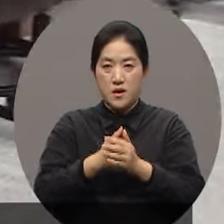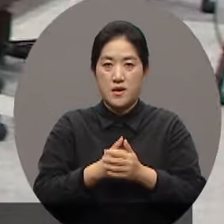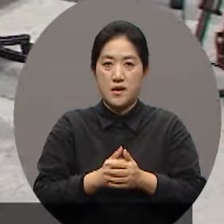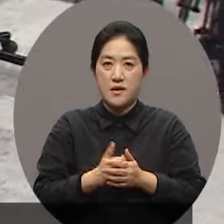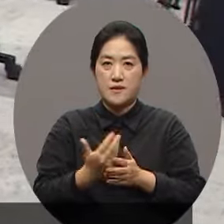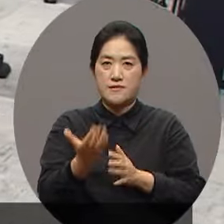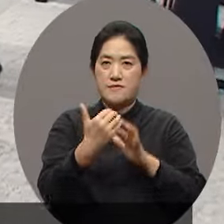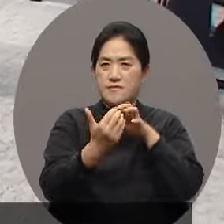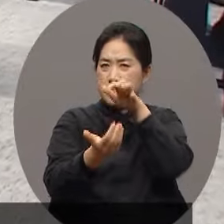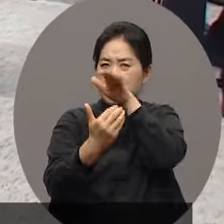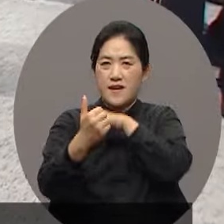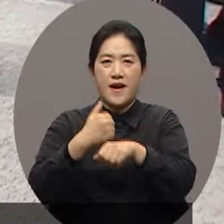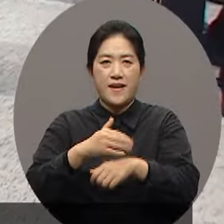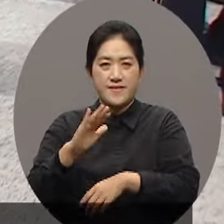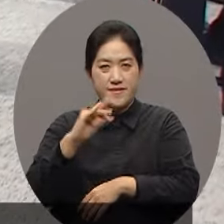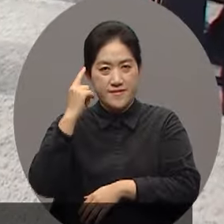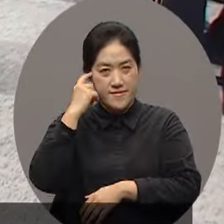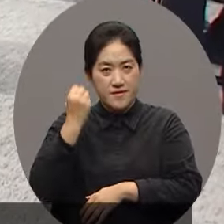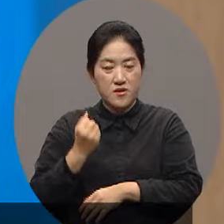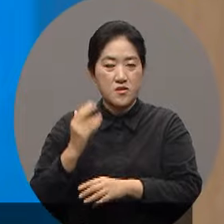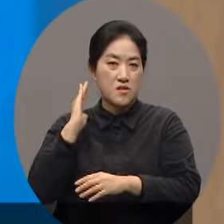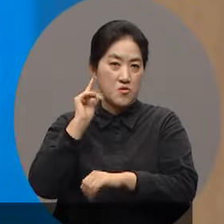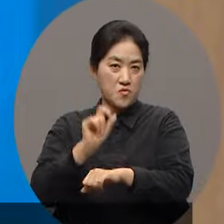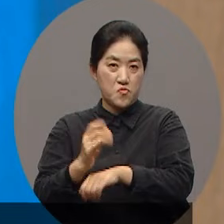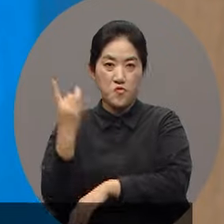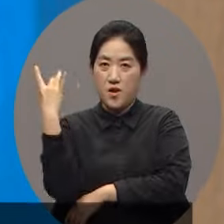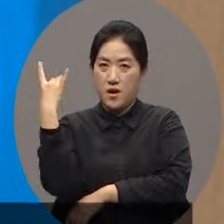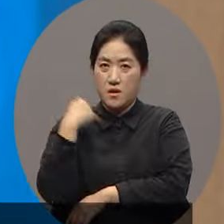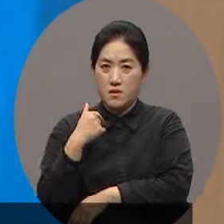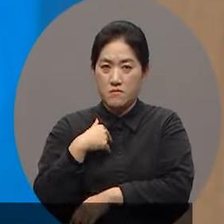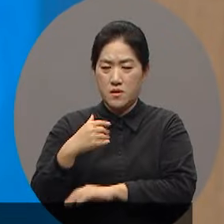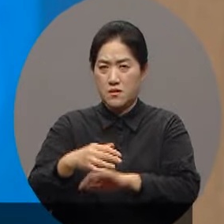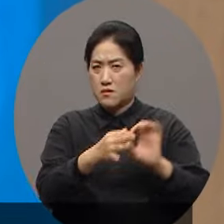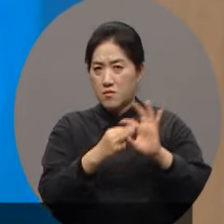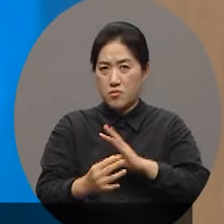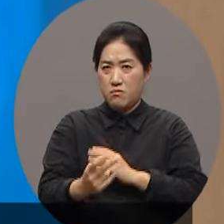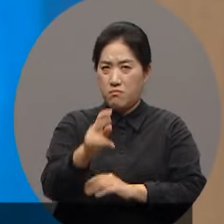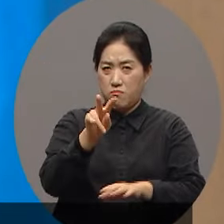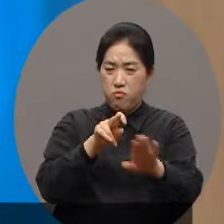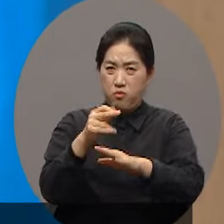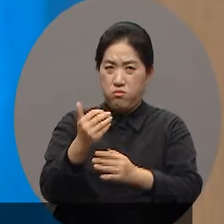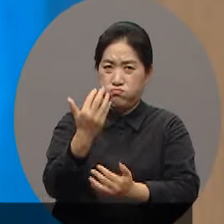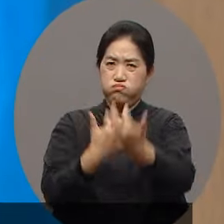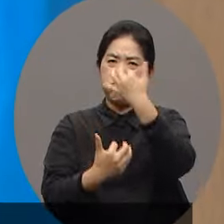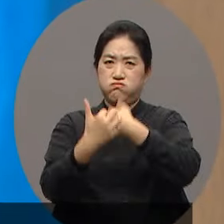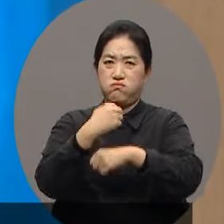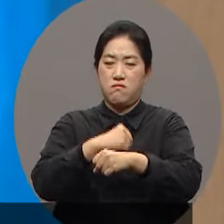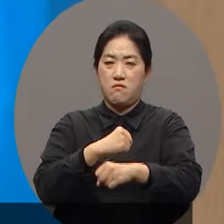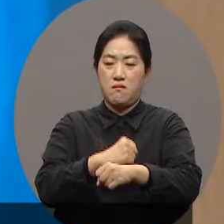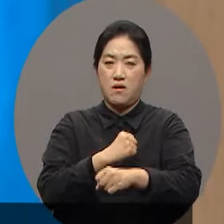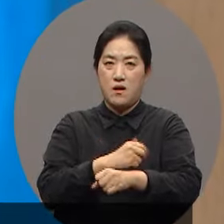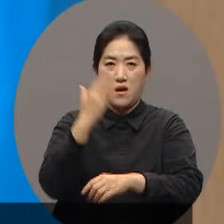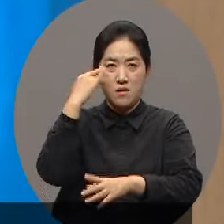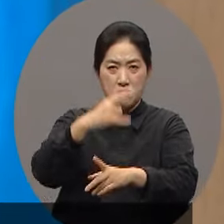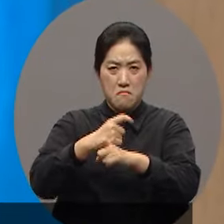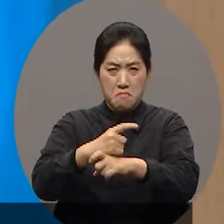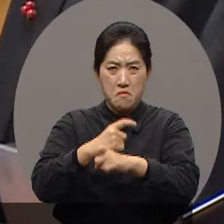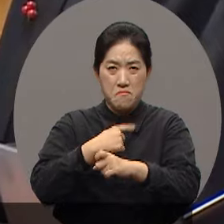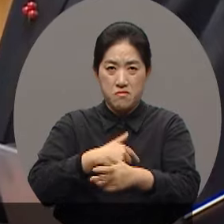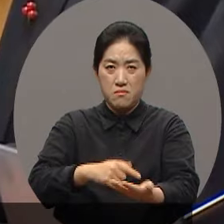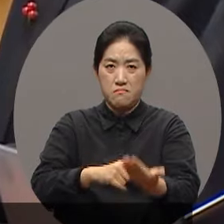대응하지 않겠다는 게 대통령실 기조였는데 계속되는 무력 시위와 우리를 주적이라 지칭하는 상황이